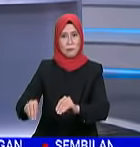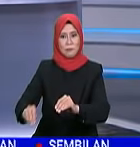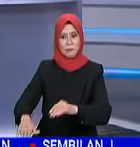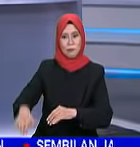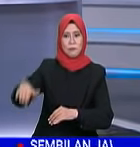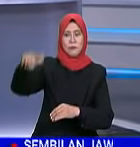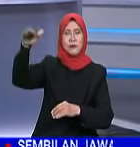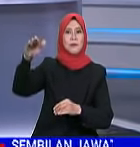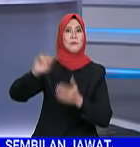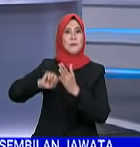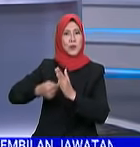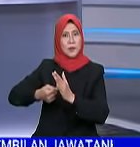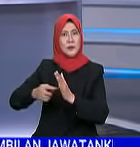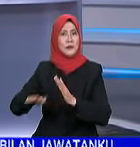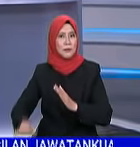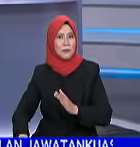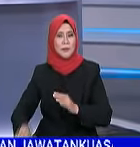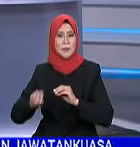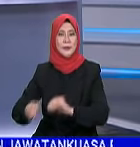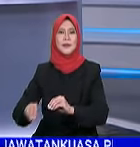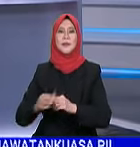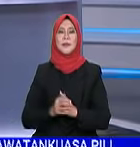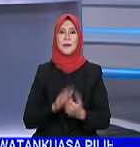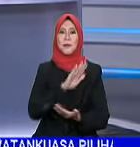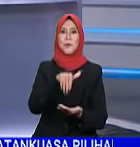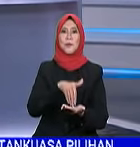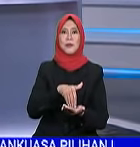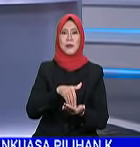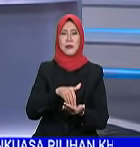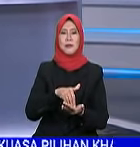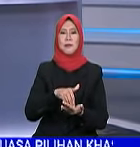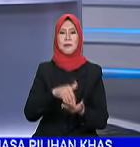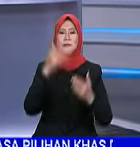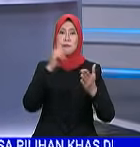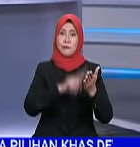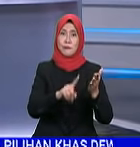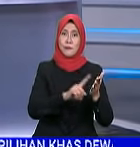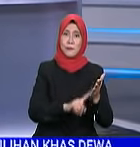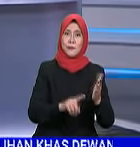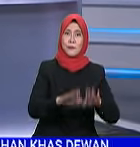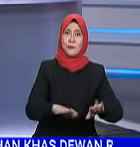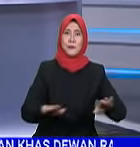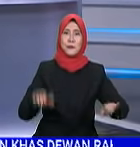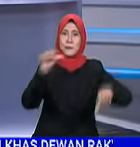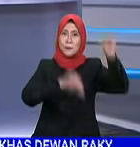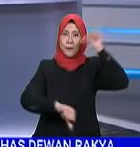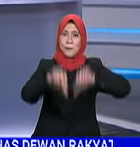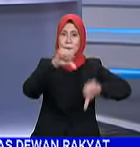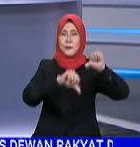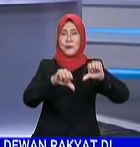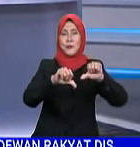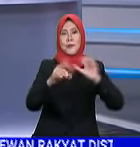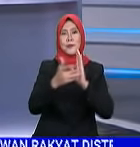ini bermula sejak mereka kecil lagi. Inisiatif Pusat Eksploria Antara Pendedahan kepada Kanak-kanak terhadap bidang sains, teknologi